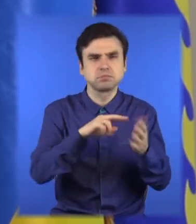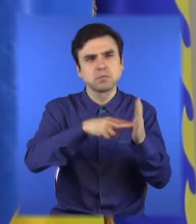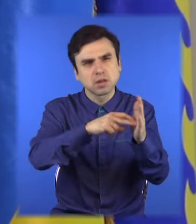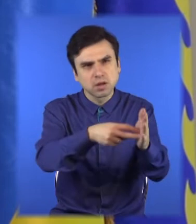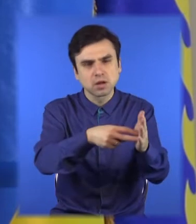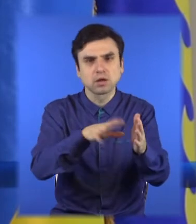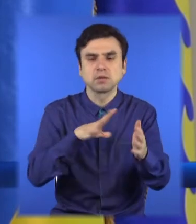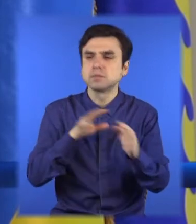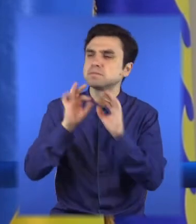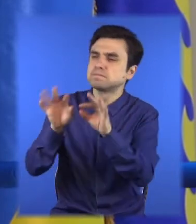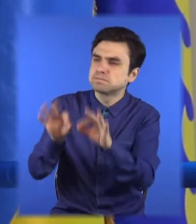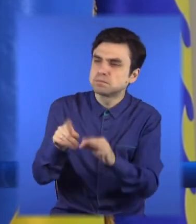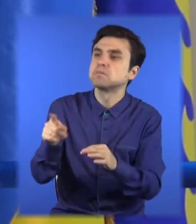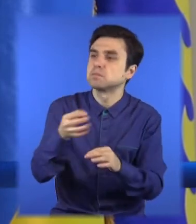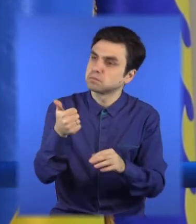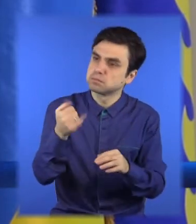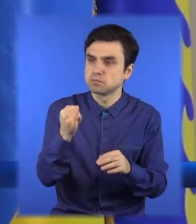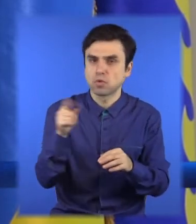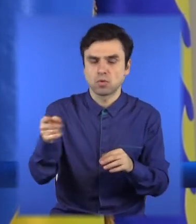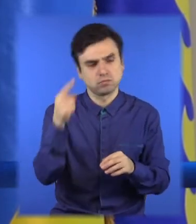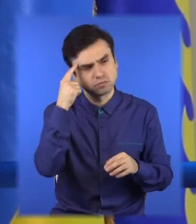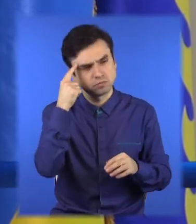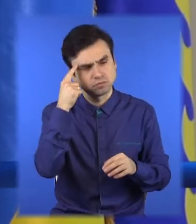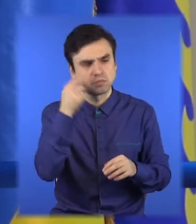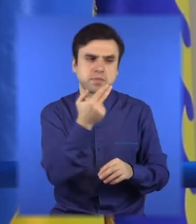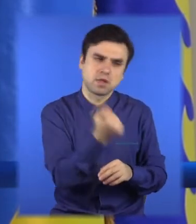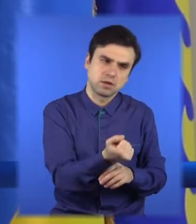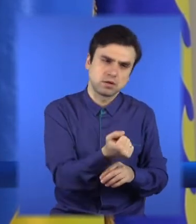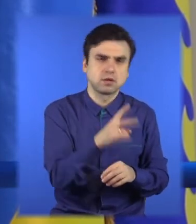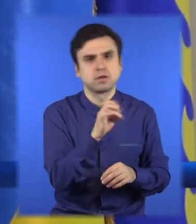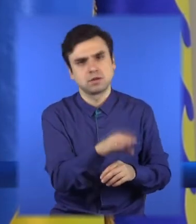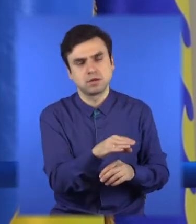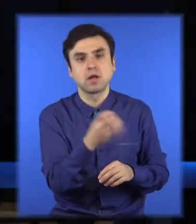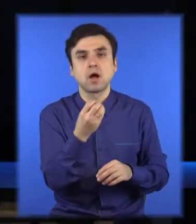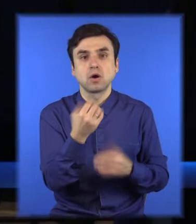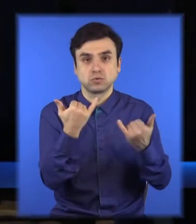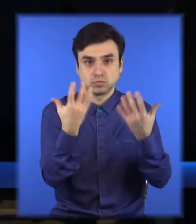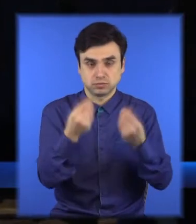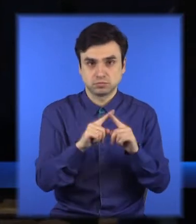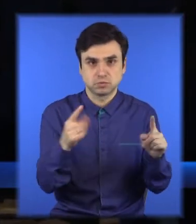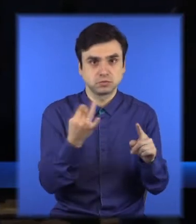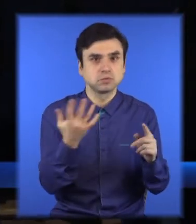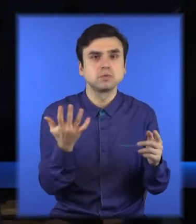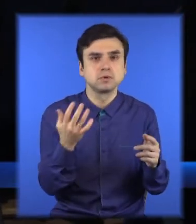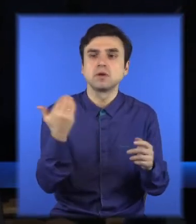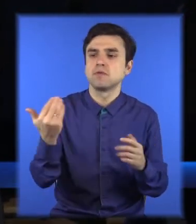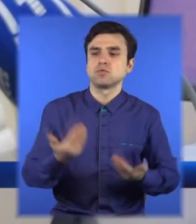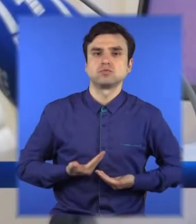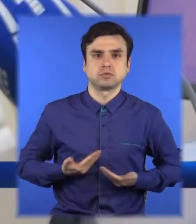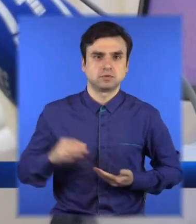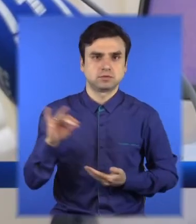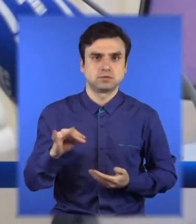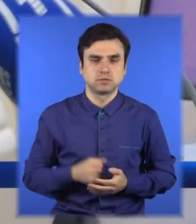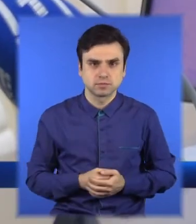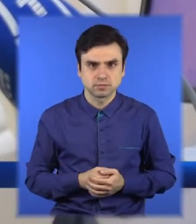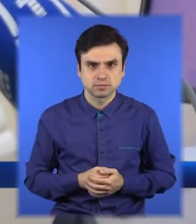ні. Що було незвичним сьогодні, це, напевно, його особисте життя. З особистого життя історій було чимало.